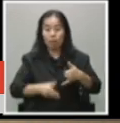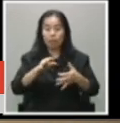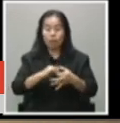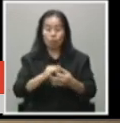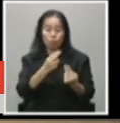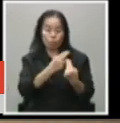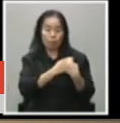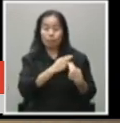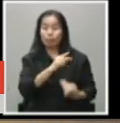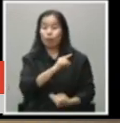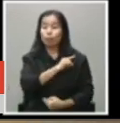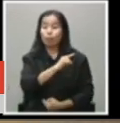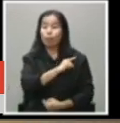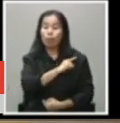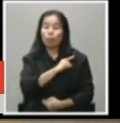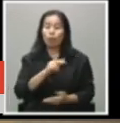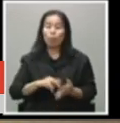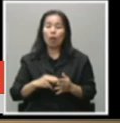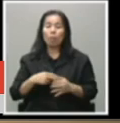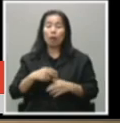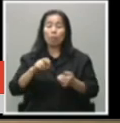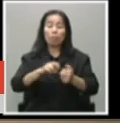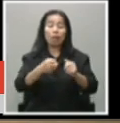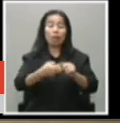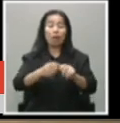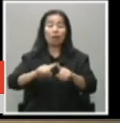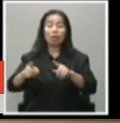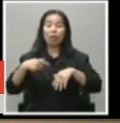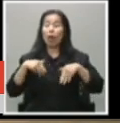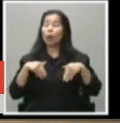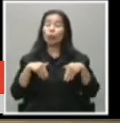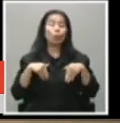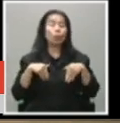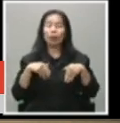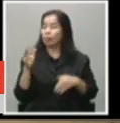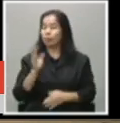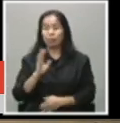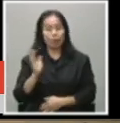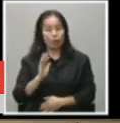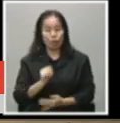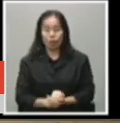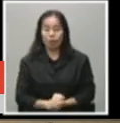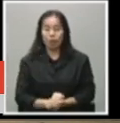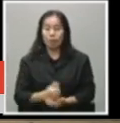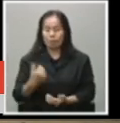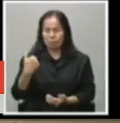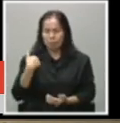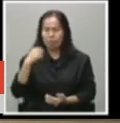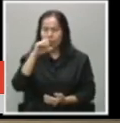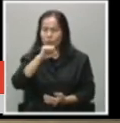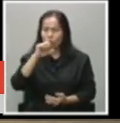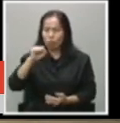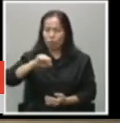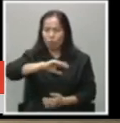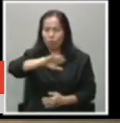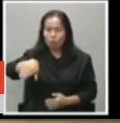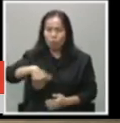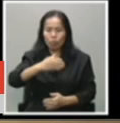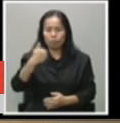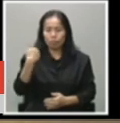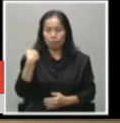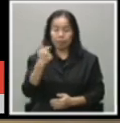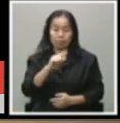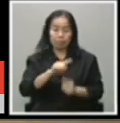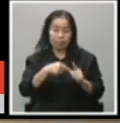ชอบต้องไม่ลอยตัวอยู่เหนือปัญหาเพื่อนสมาชิกได้ยกตัวอย่างไปมากมายค่ะไม่ว่าจะต้องไป